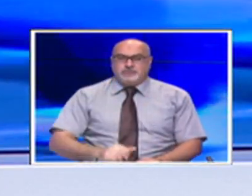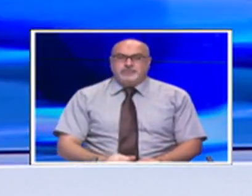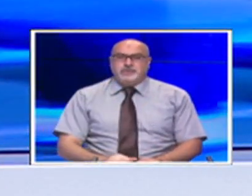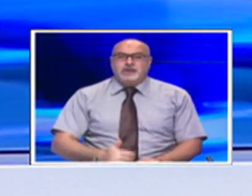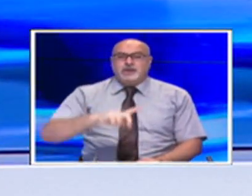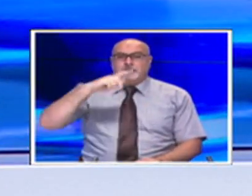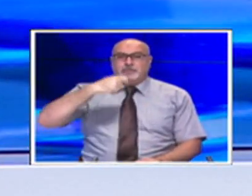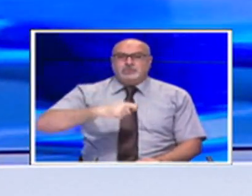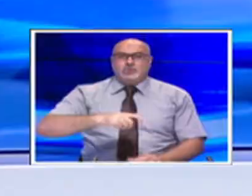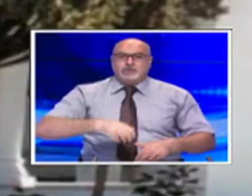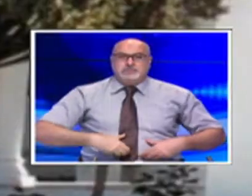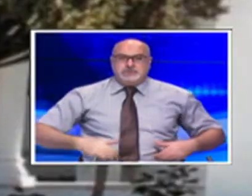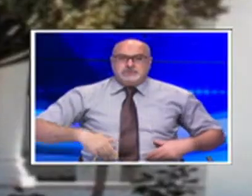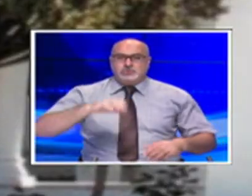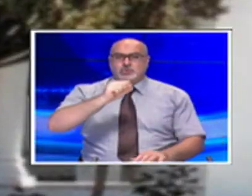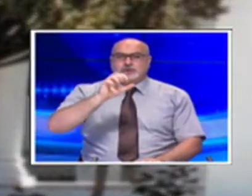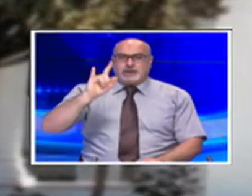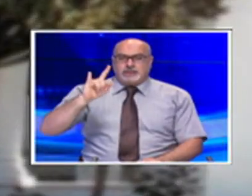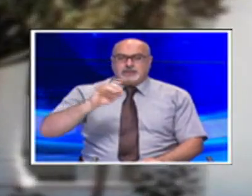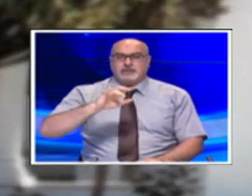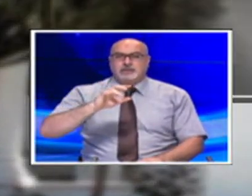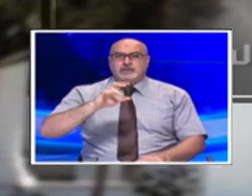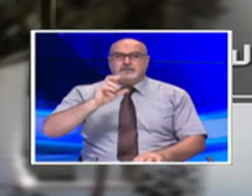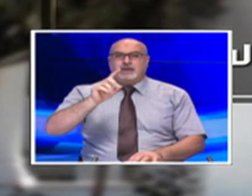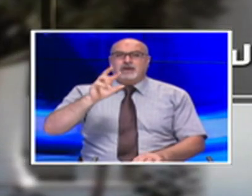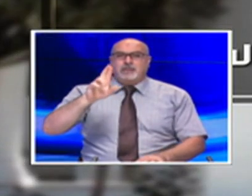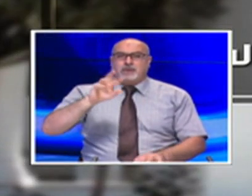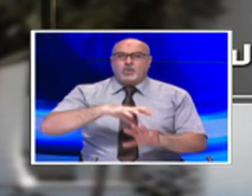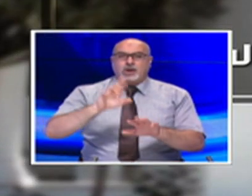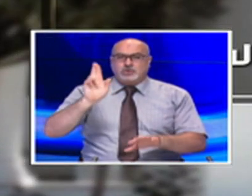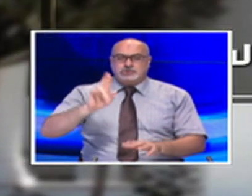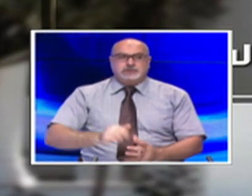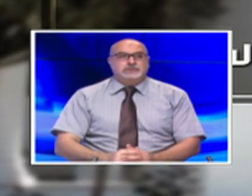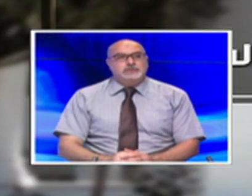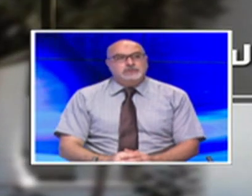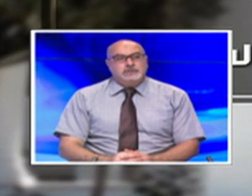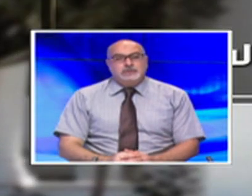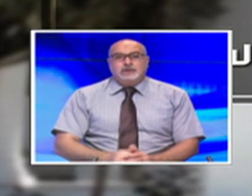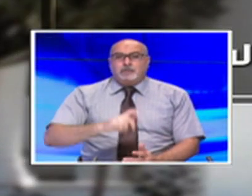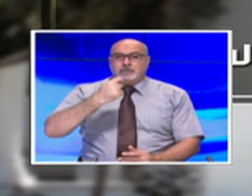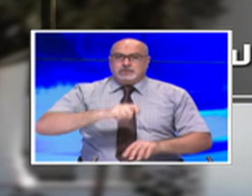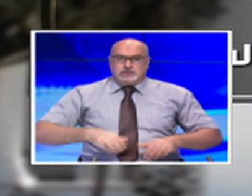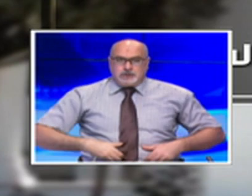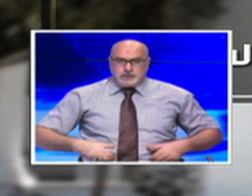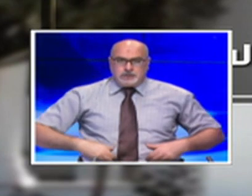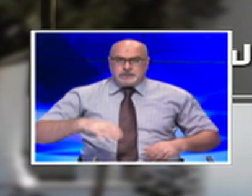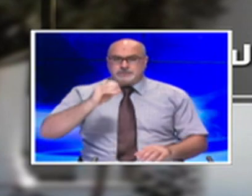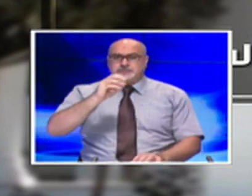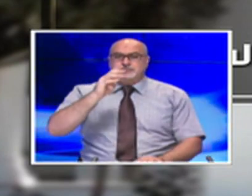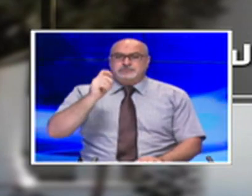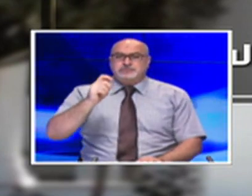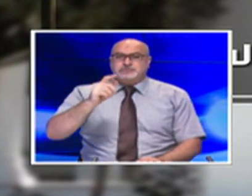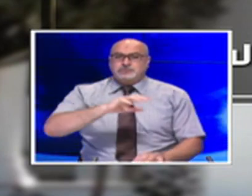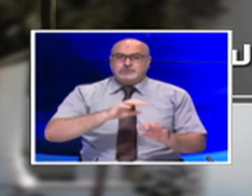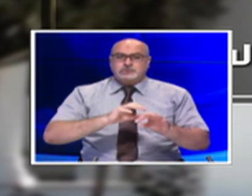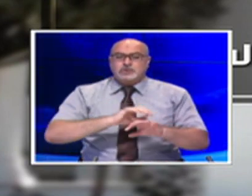رئيس بلدية سوق الحد دائرة الرمكة بولاية غليزان، رئيس بلدية أولاد عبد القادر بولاية